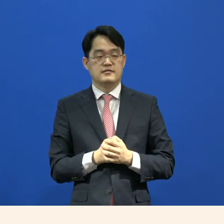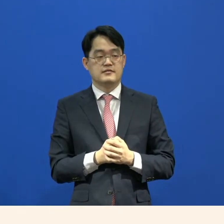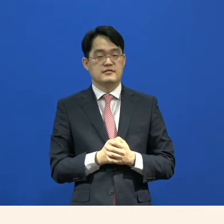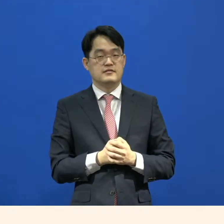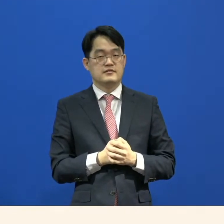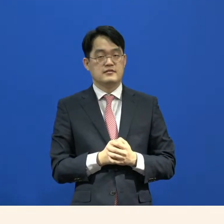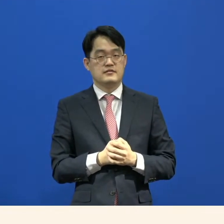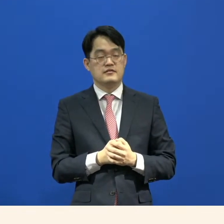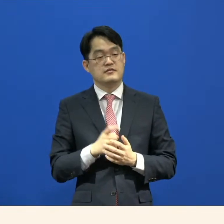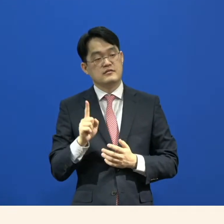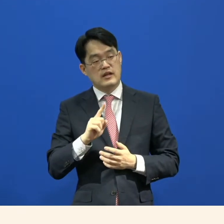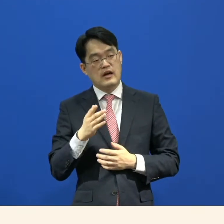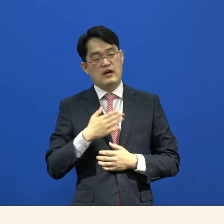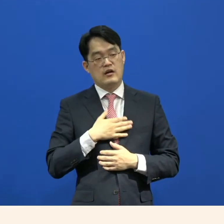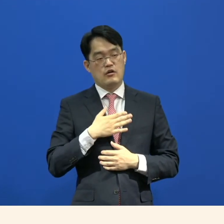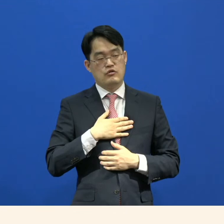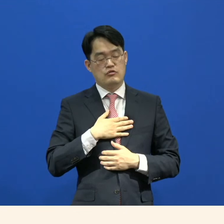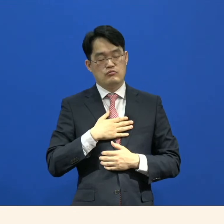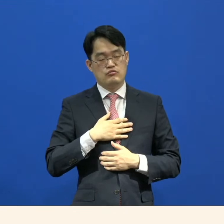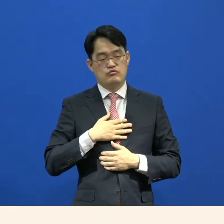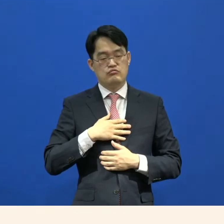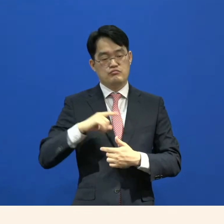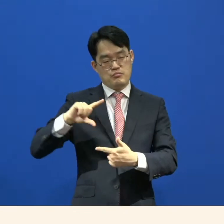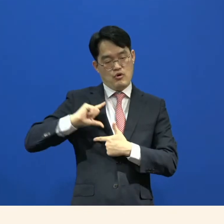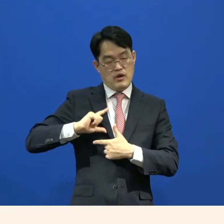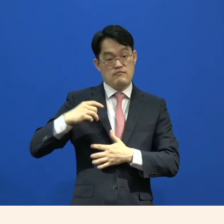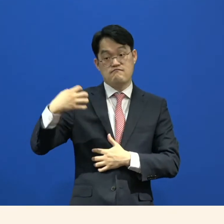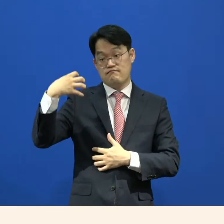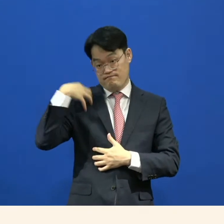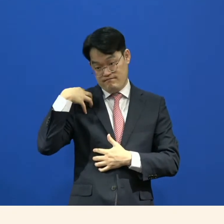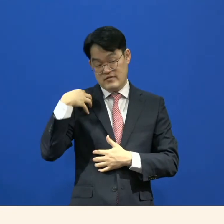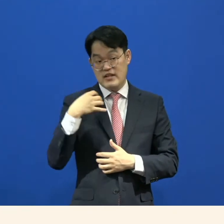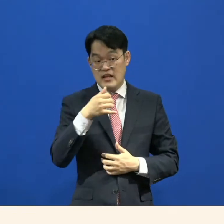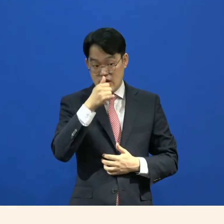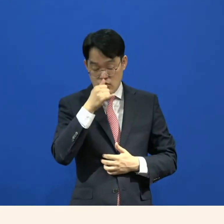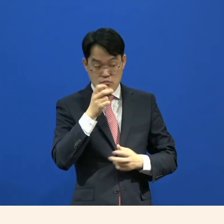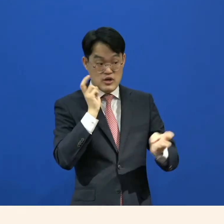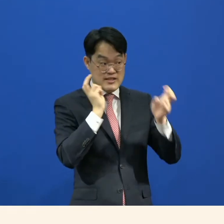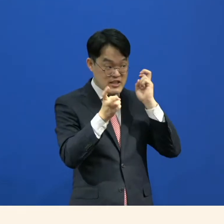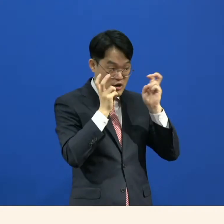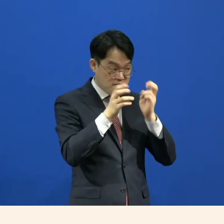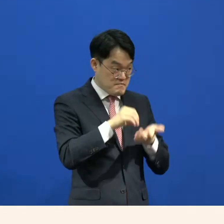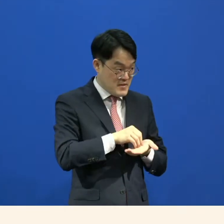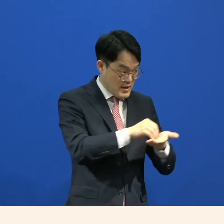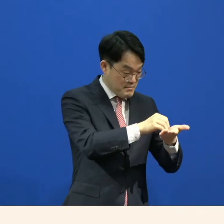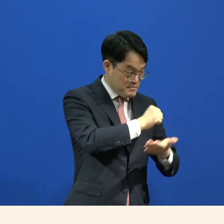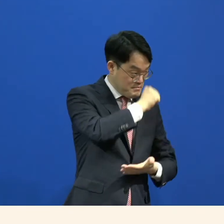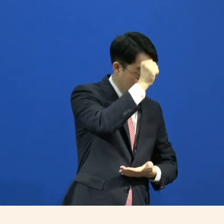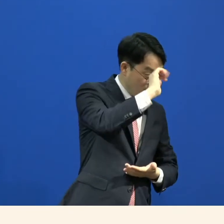지위를 갖거나 또 직업을 갖거나 뭐 공부를 하거나